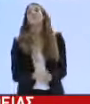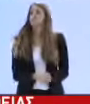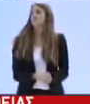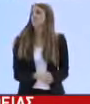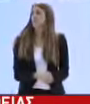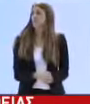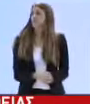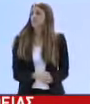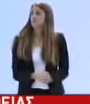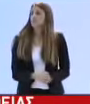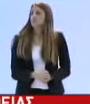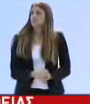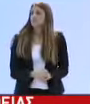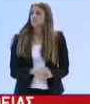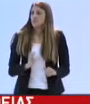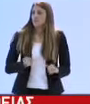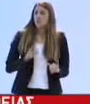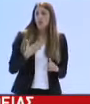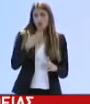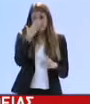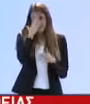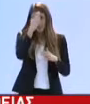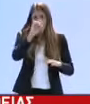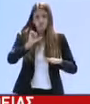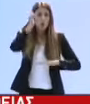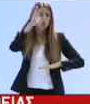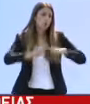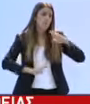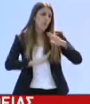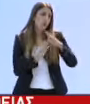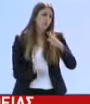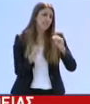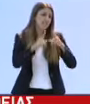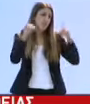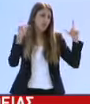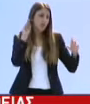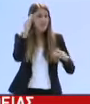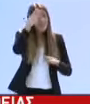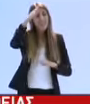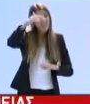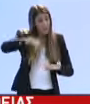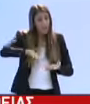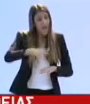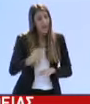Θα έχω την τιμή να είμαι ο πρώτος πρόεδρος της Νέας Δημοκρατίας που θα βάλει θητεία στον εαυτό του.